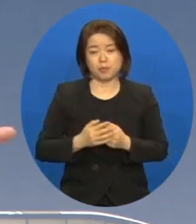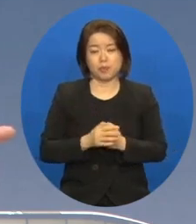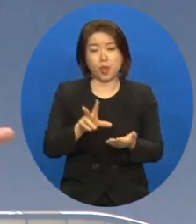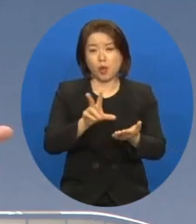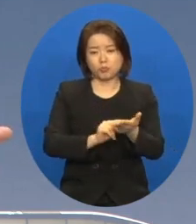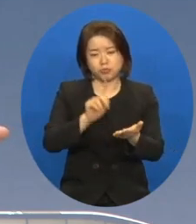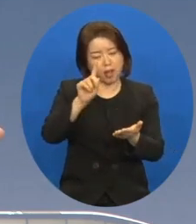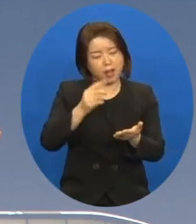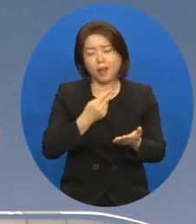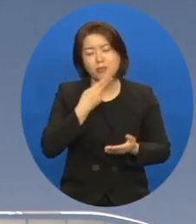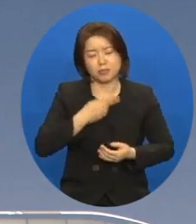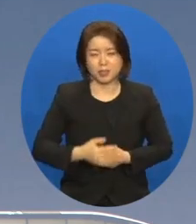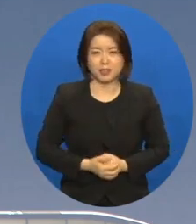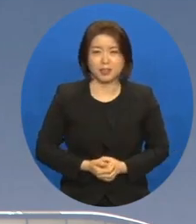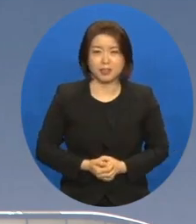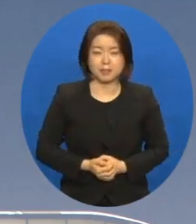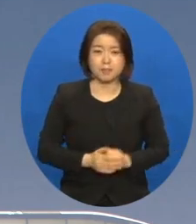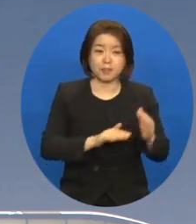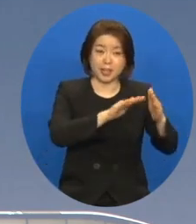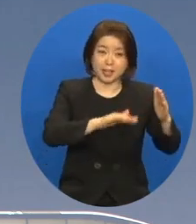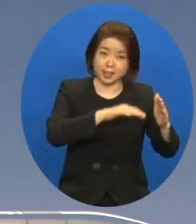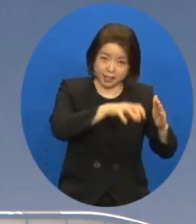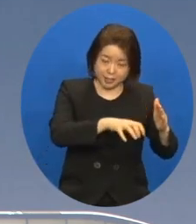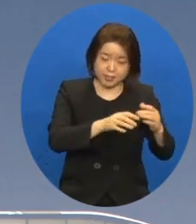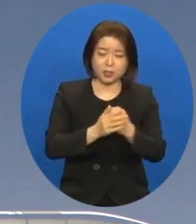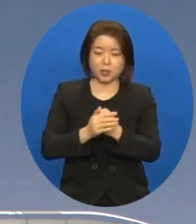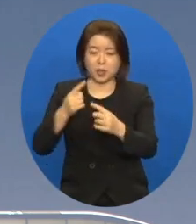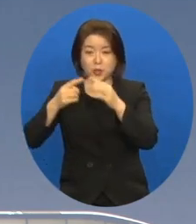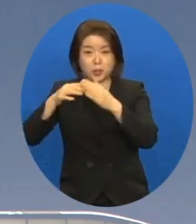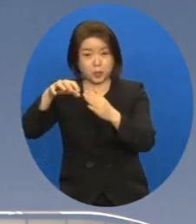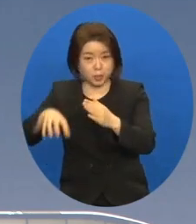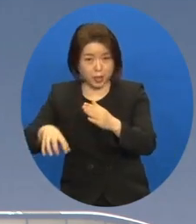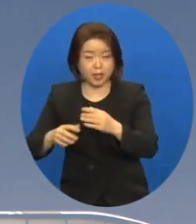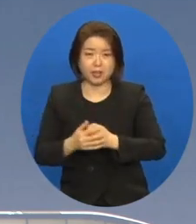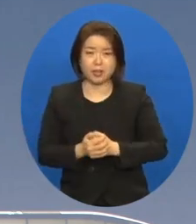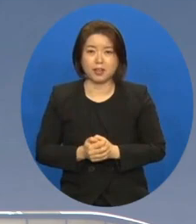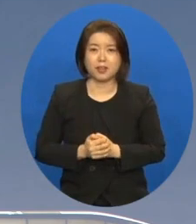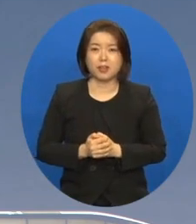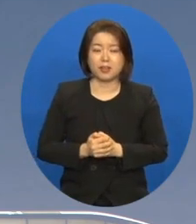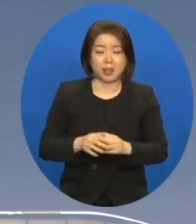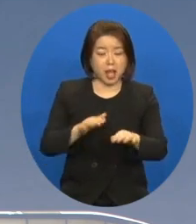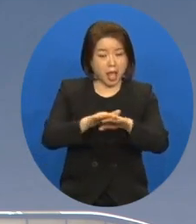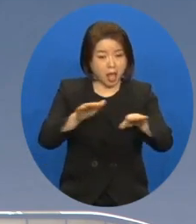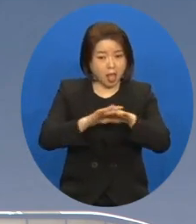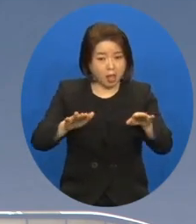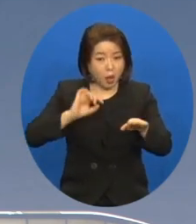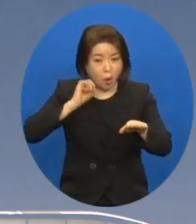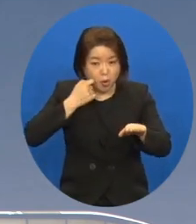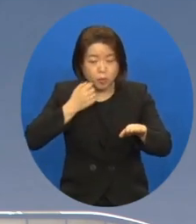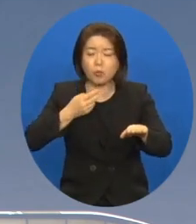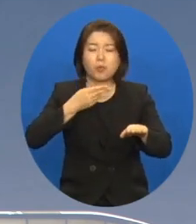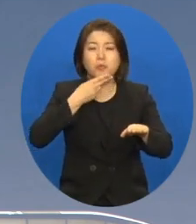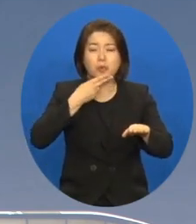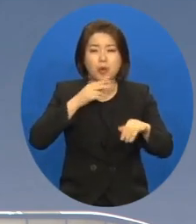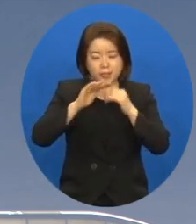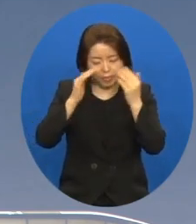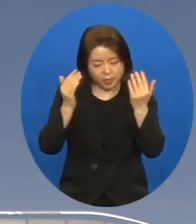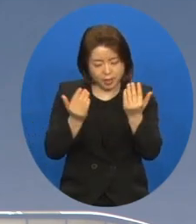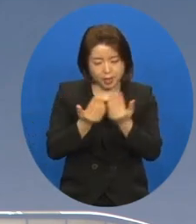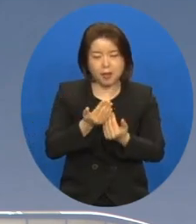문제가 될 게 하나도 없다는 거예요. 가정생활, 교회생활 해결 안 될 문제가 없다니까요.